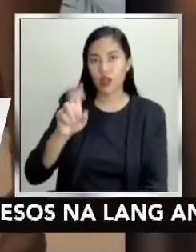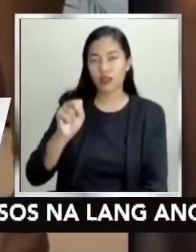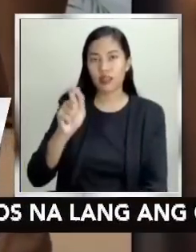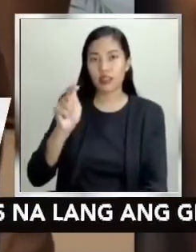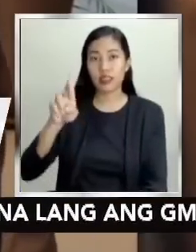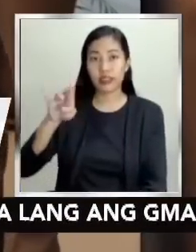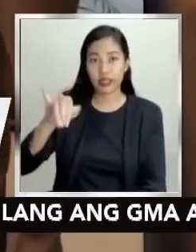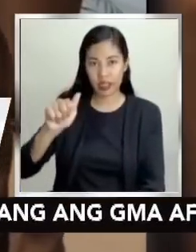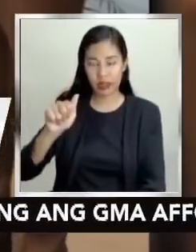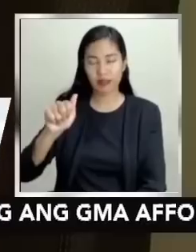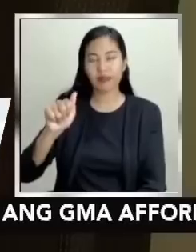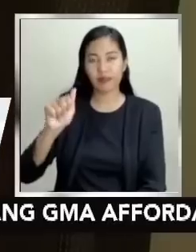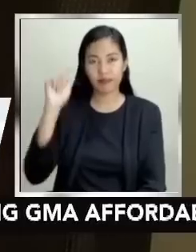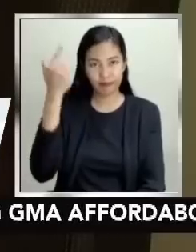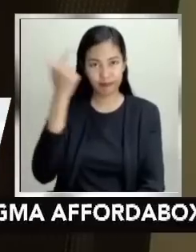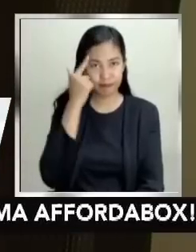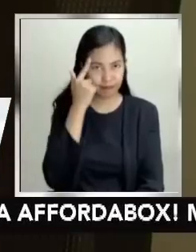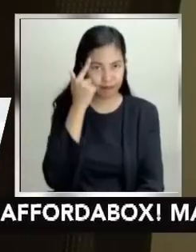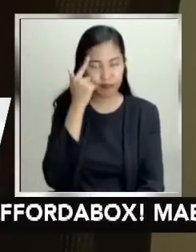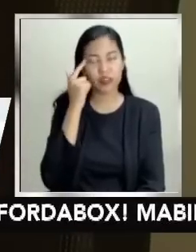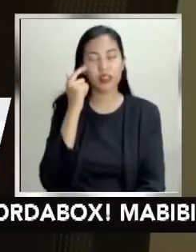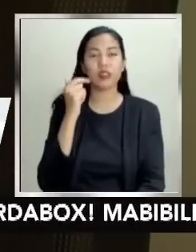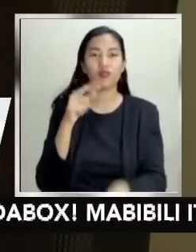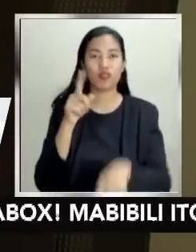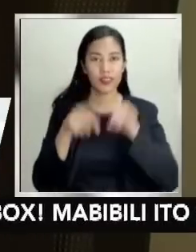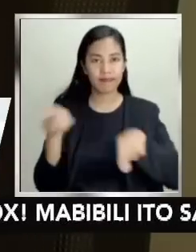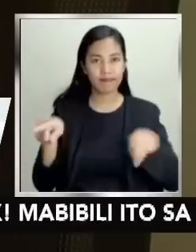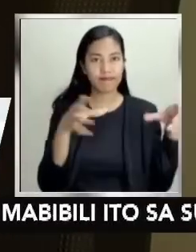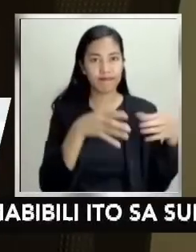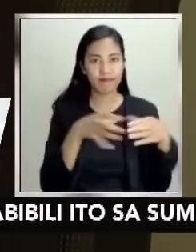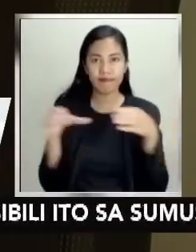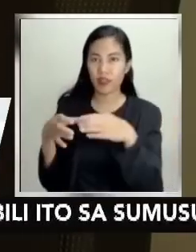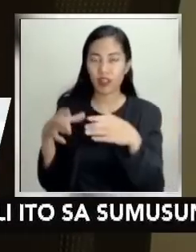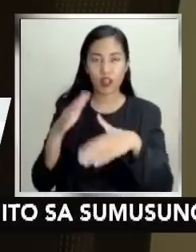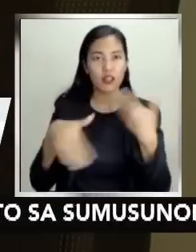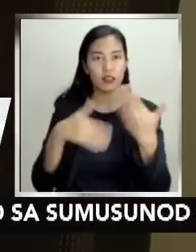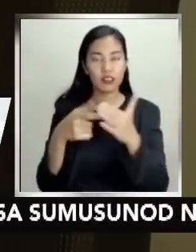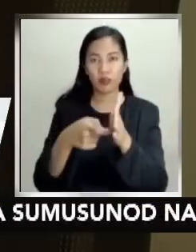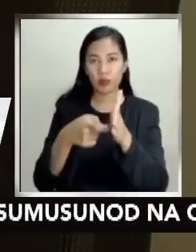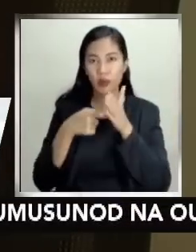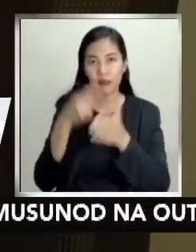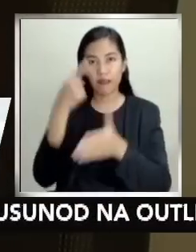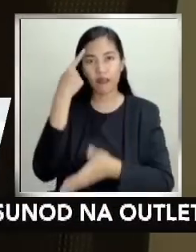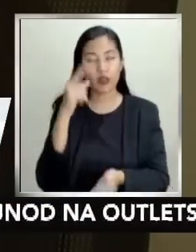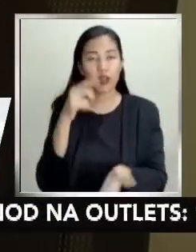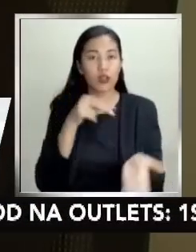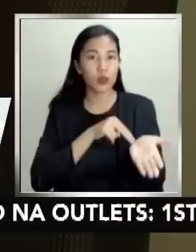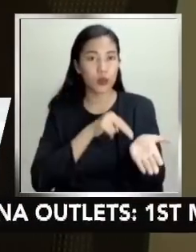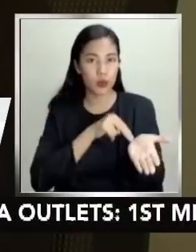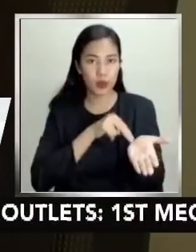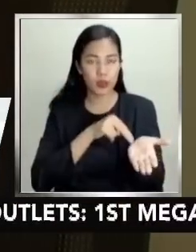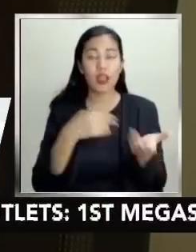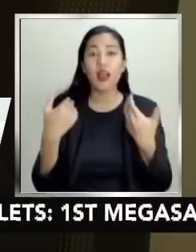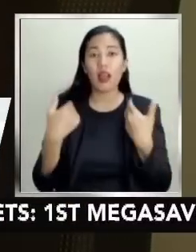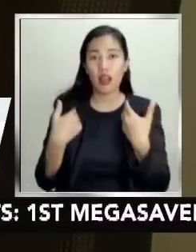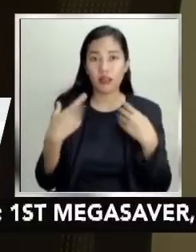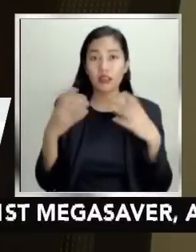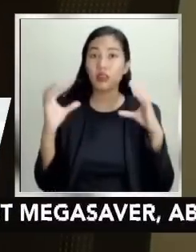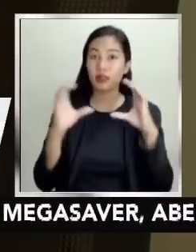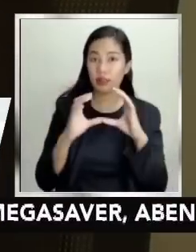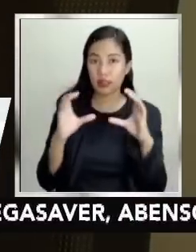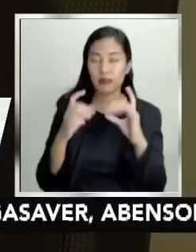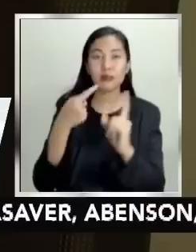iba't ibang mga stakeholders, yung requirements for the nurses, magkakaroon sila ng nostrification. At meron ding